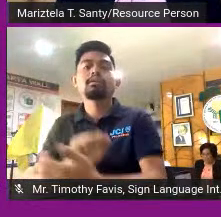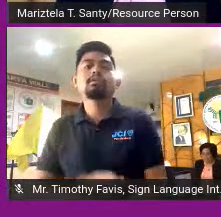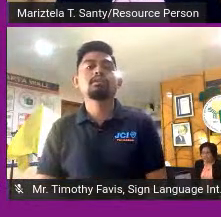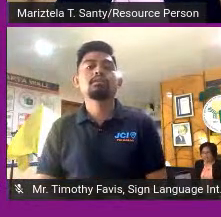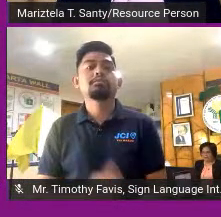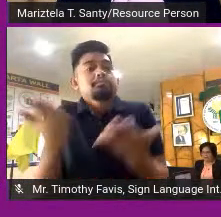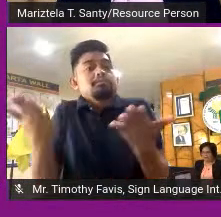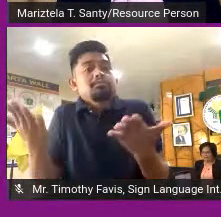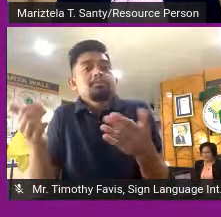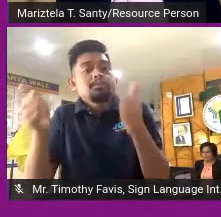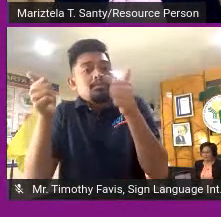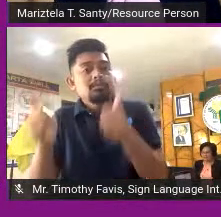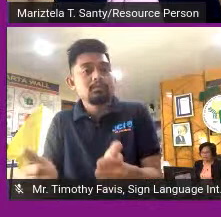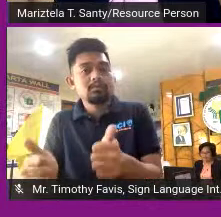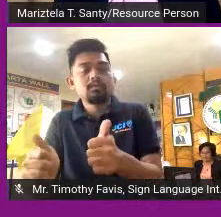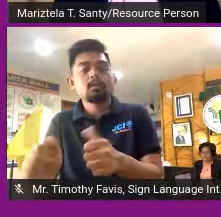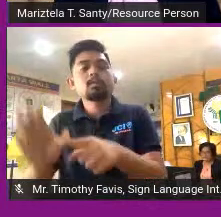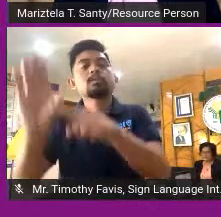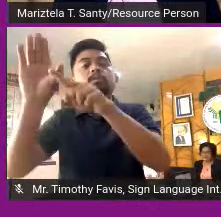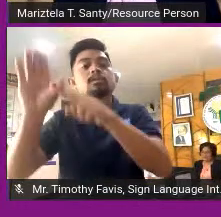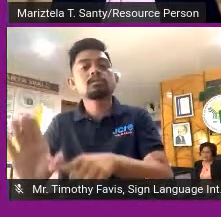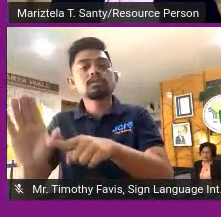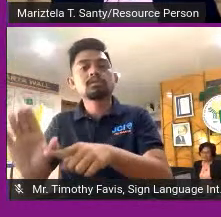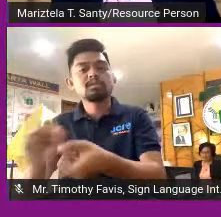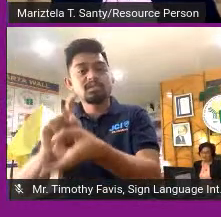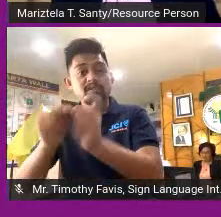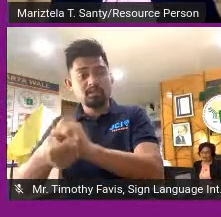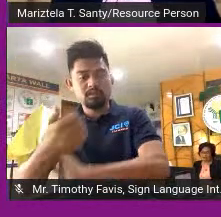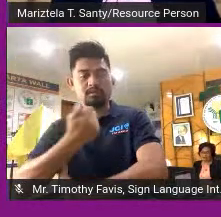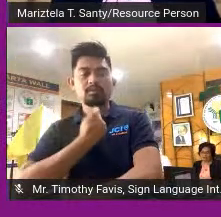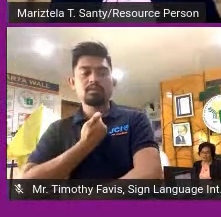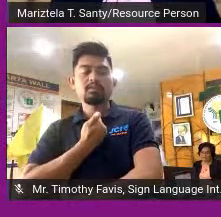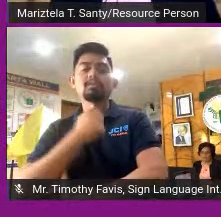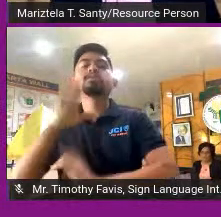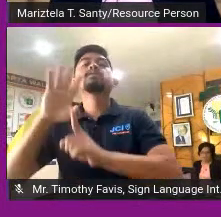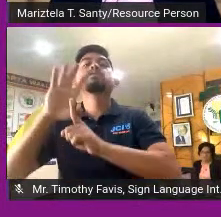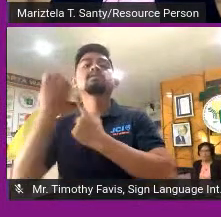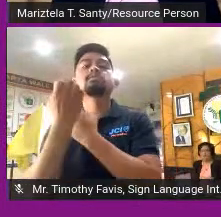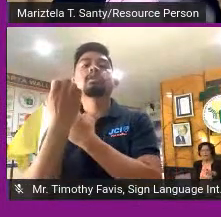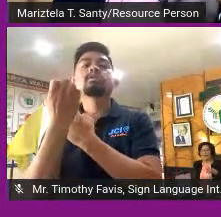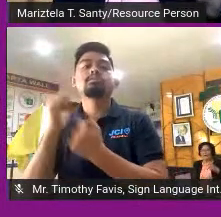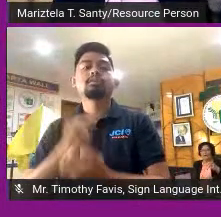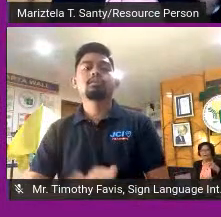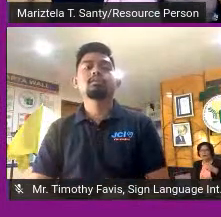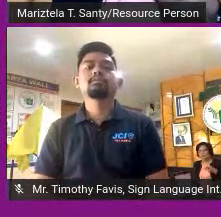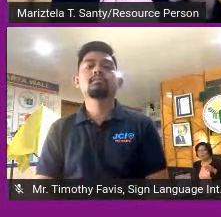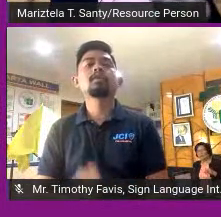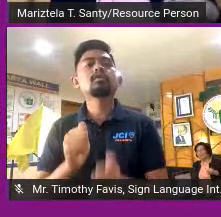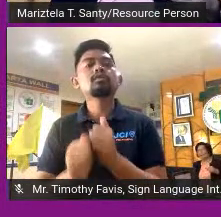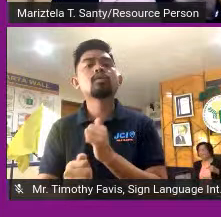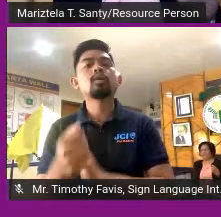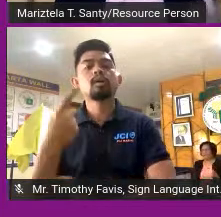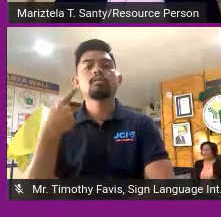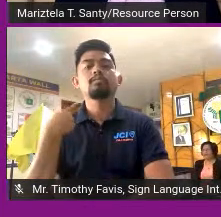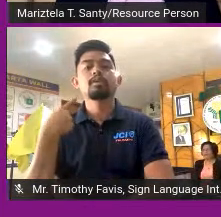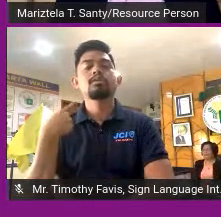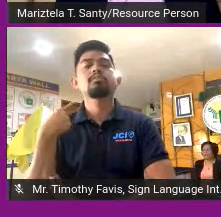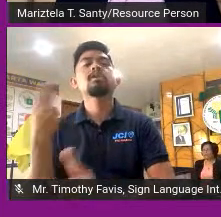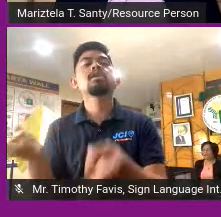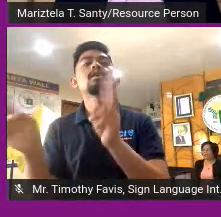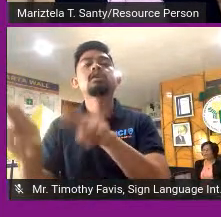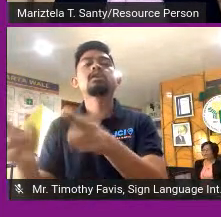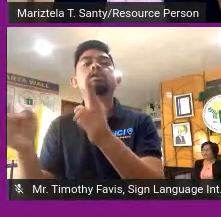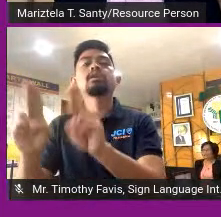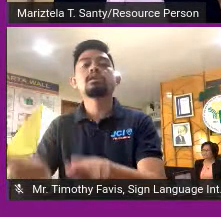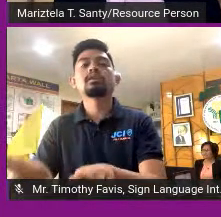walang ability and capacity to effect change in self in the environment. So may mga, may mga pangyayari